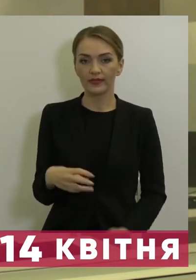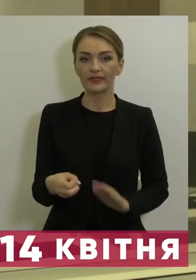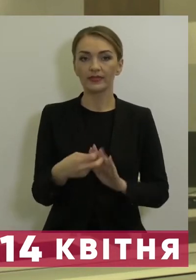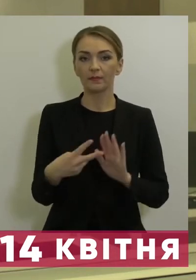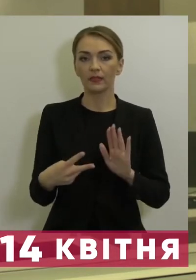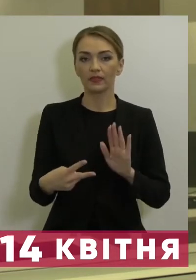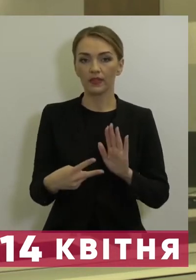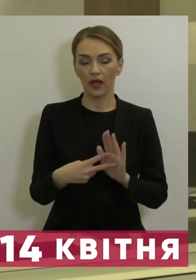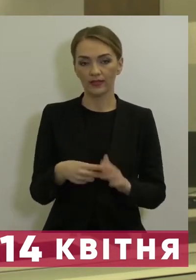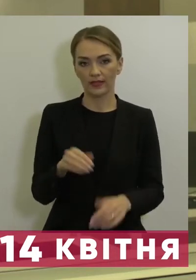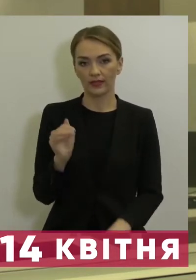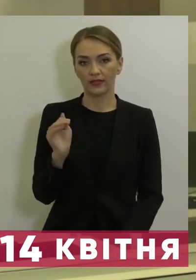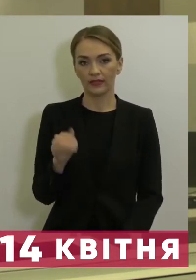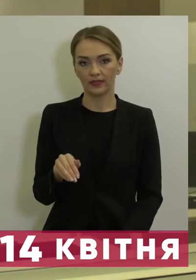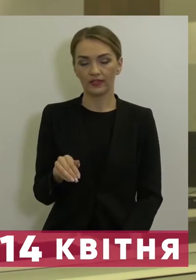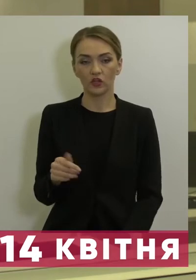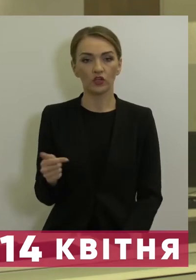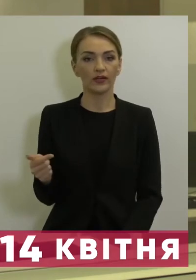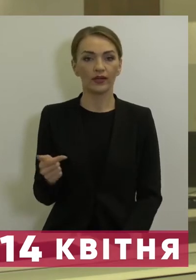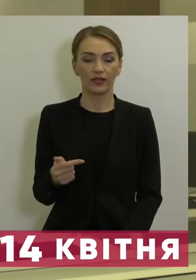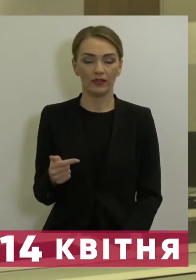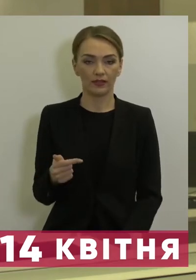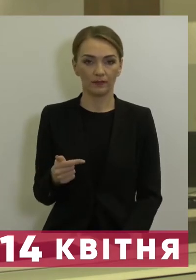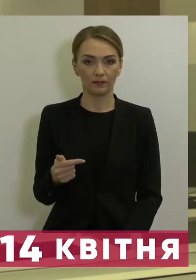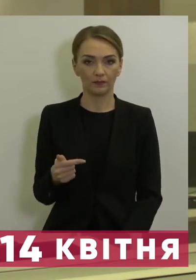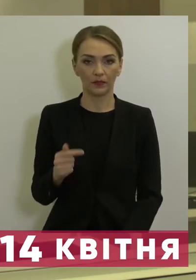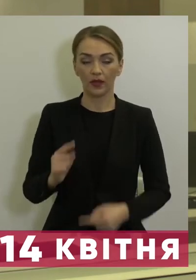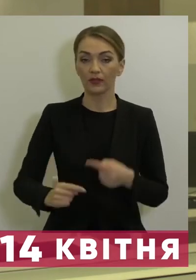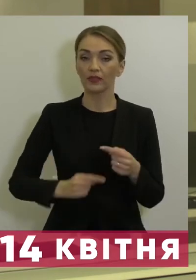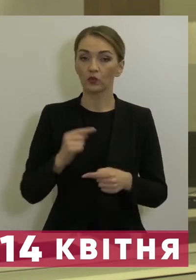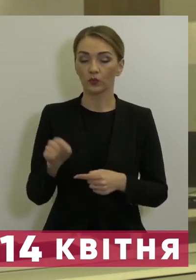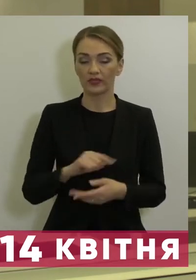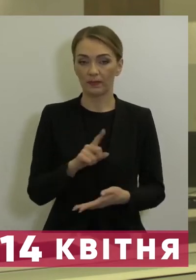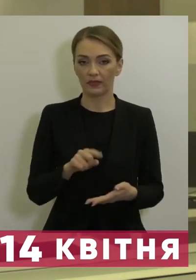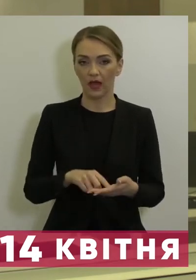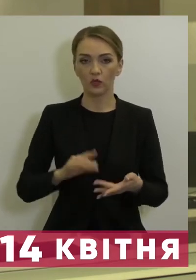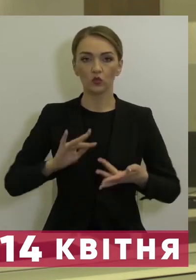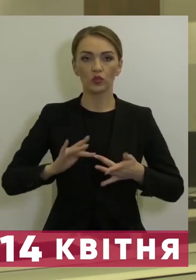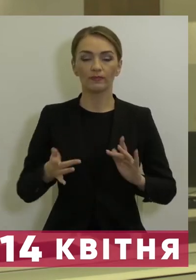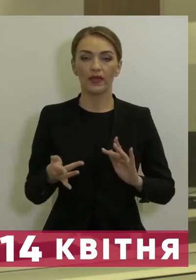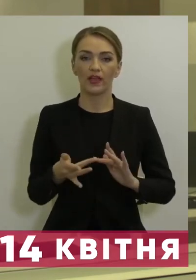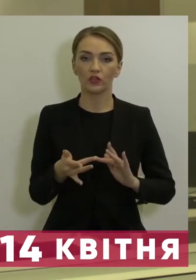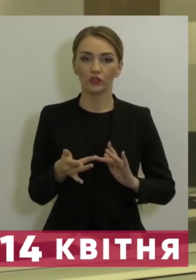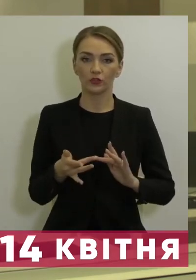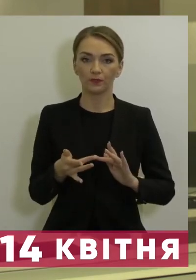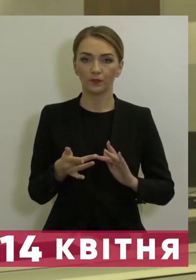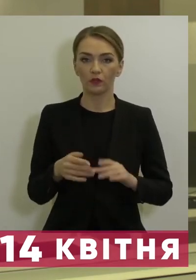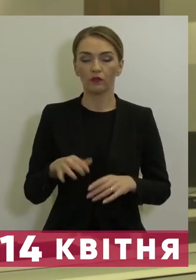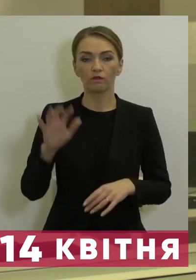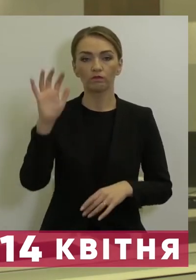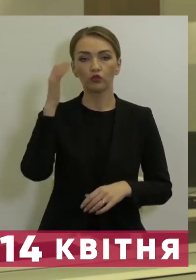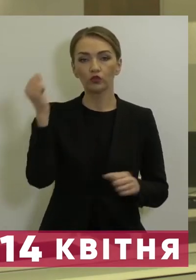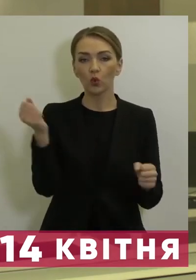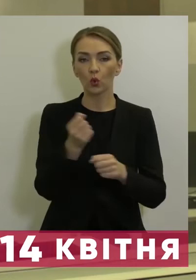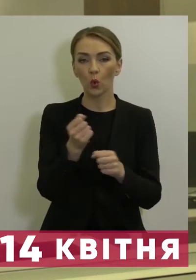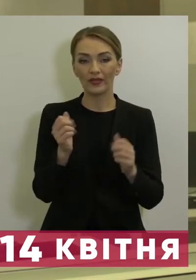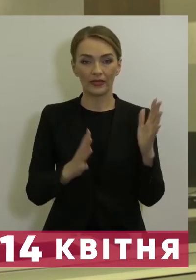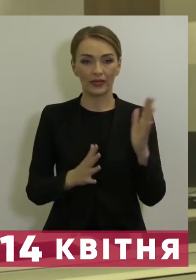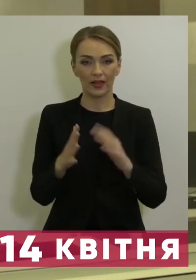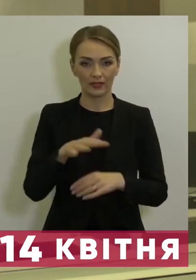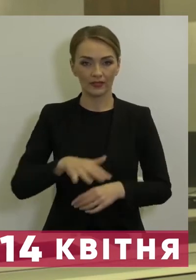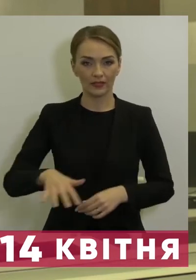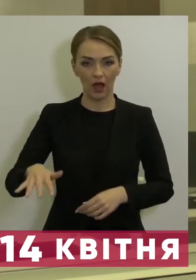становить 17 тисяч гривень. Наступне запитання соцмереж. У чорнобильських лісах